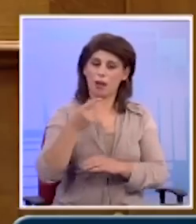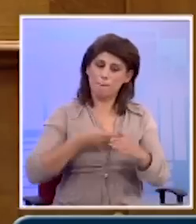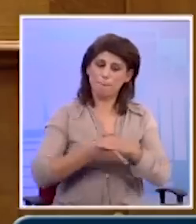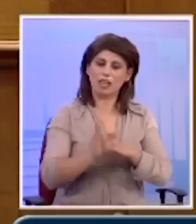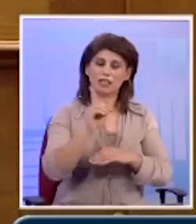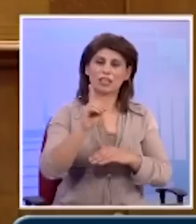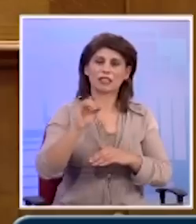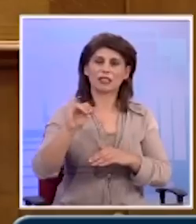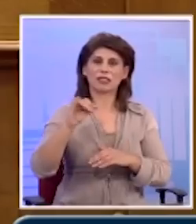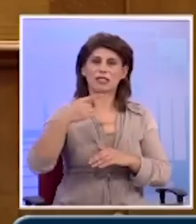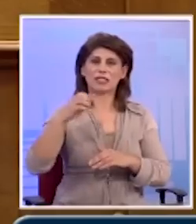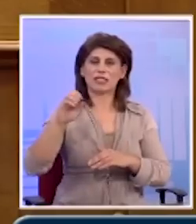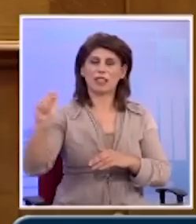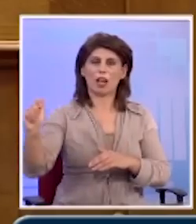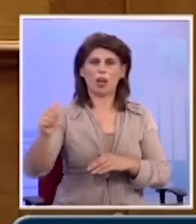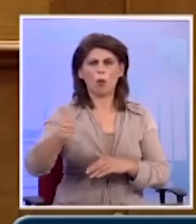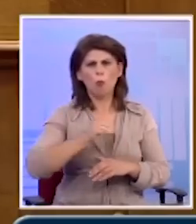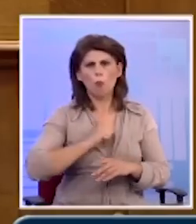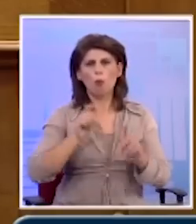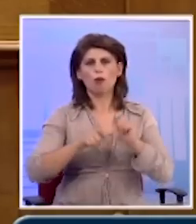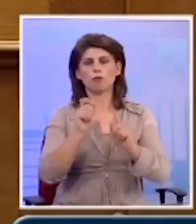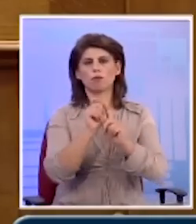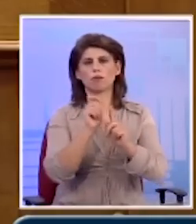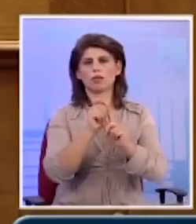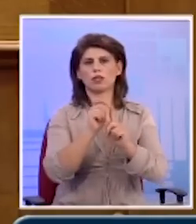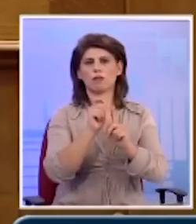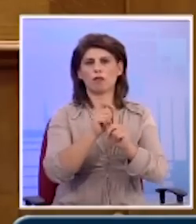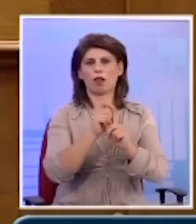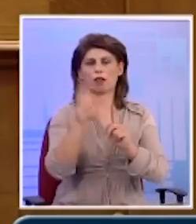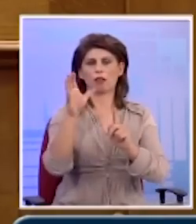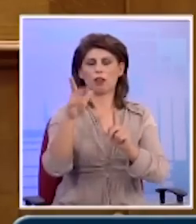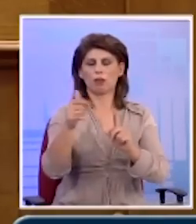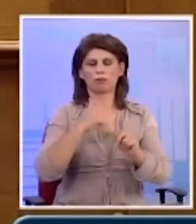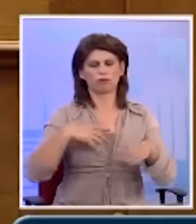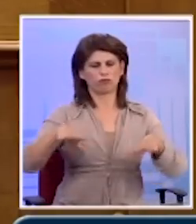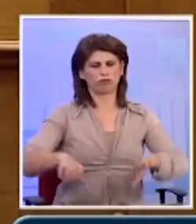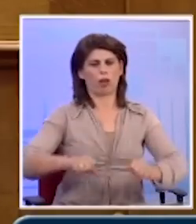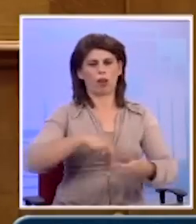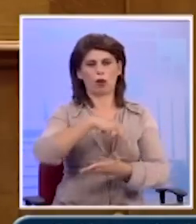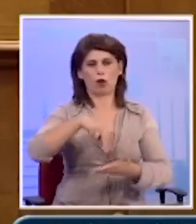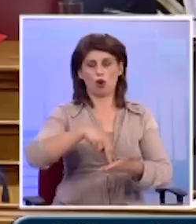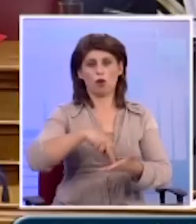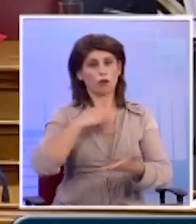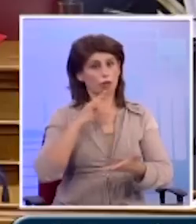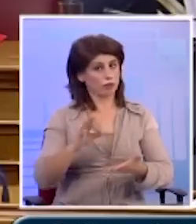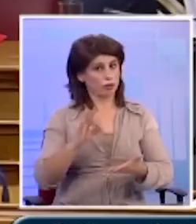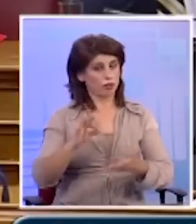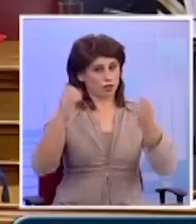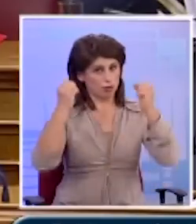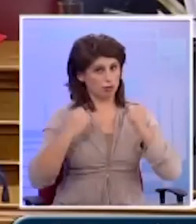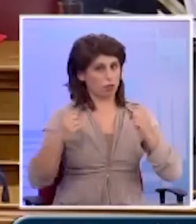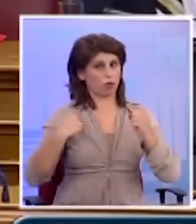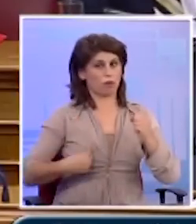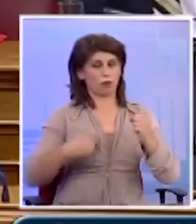Τίτζια, διαμόρφωσαν μόνοι τους το πλαίσιο ψηφιακής τηλεόρασης με δεσπόζοντα και μονοπωλιακό ρόλο και οπωσδήποτε σε βλάβη του